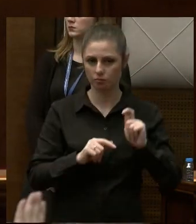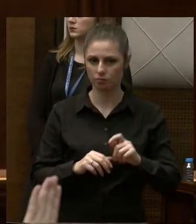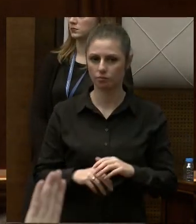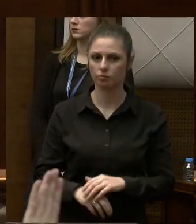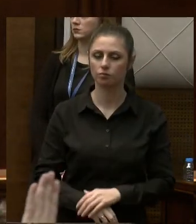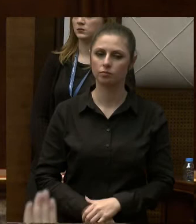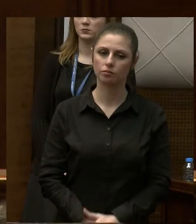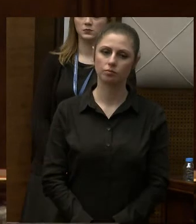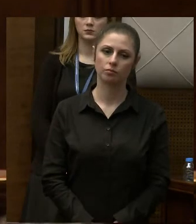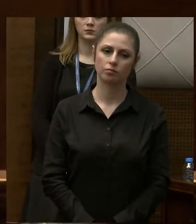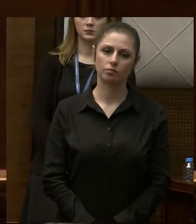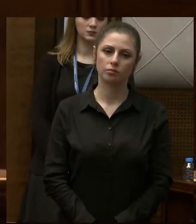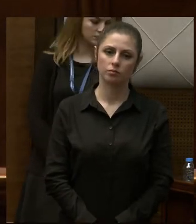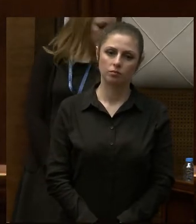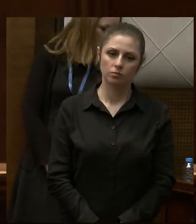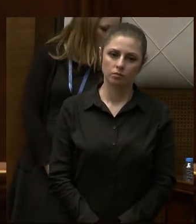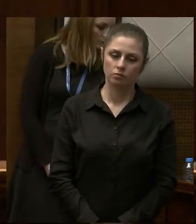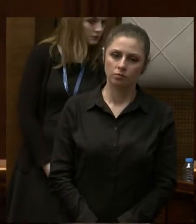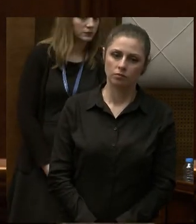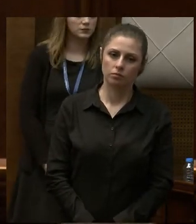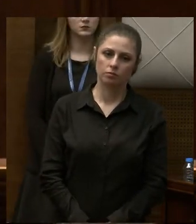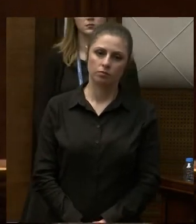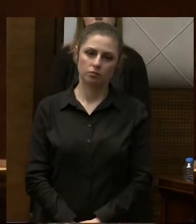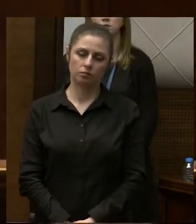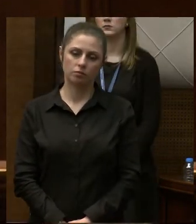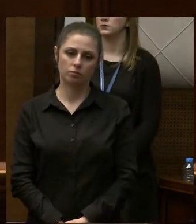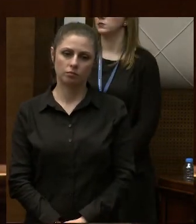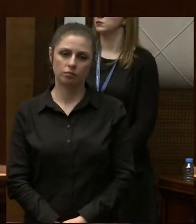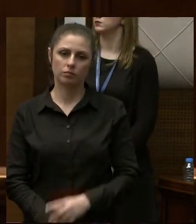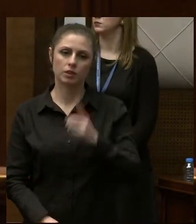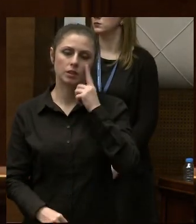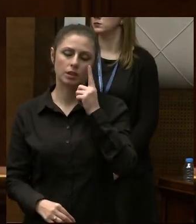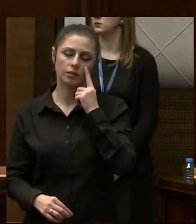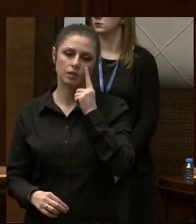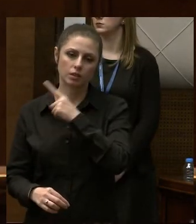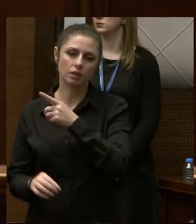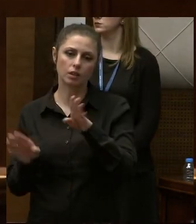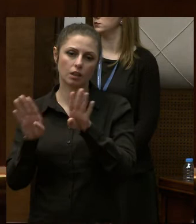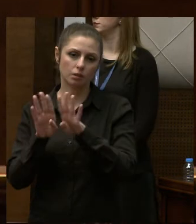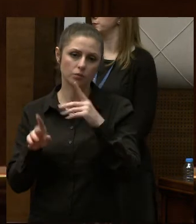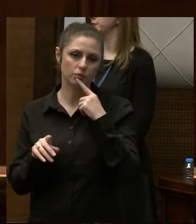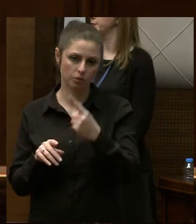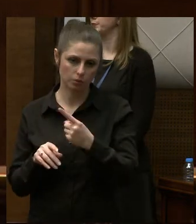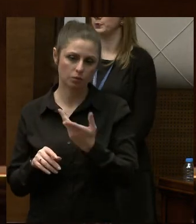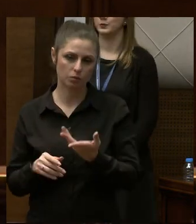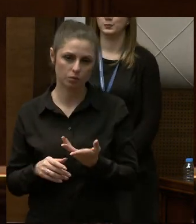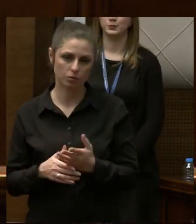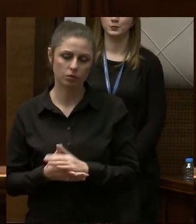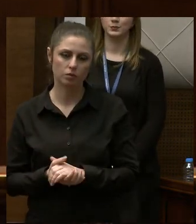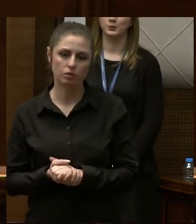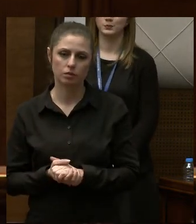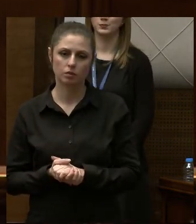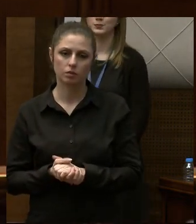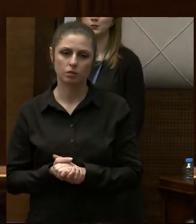yok. Buyurun. Başkanım, şimdi devletin kapandığını Sayın Ömer Bey söylüyor ki o da iletişimimizden kaynaklanıyor